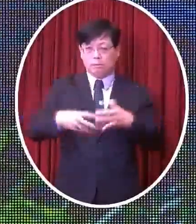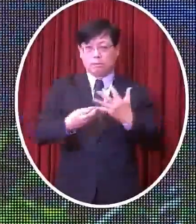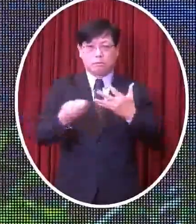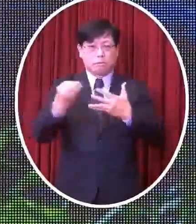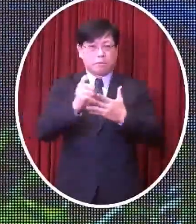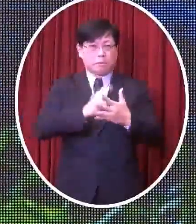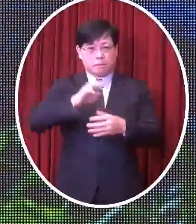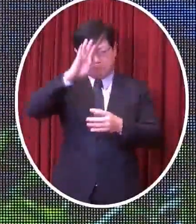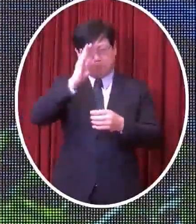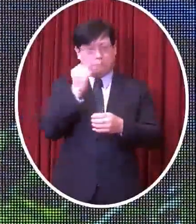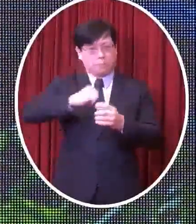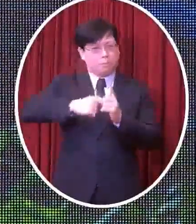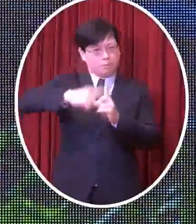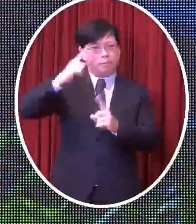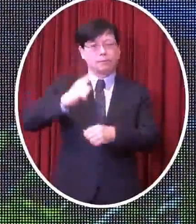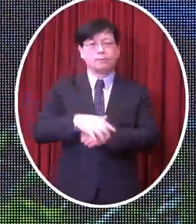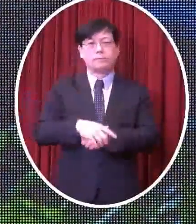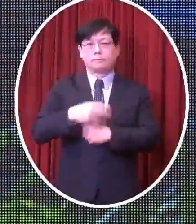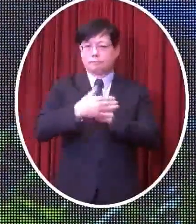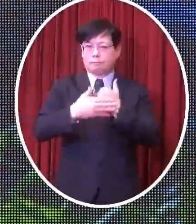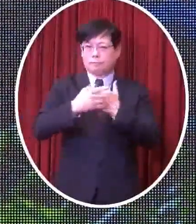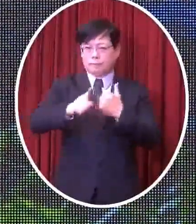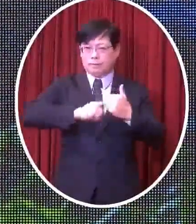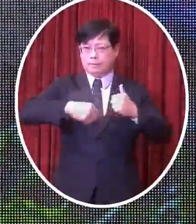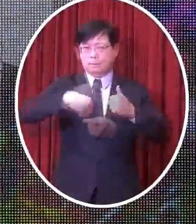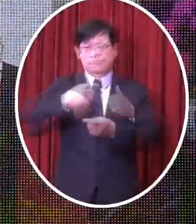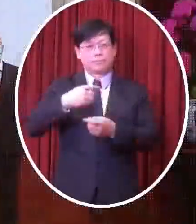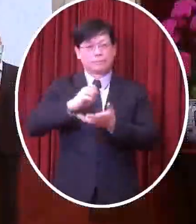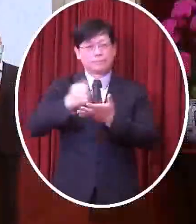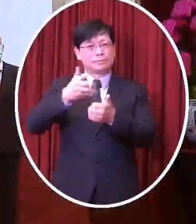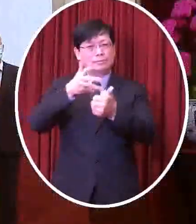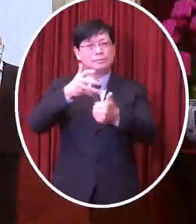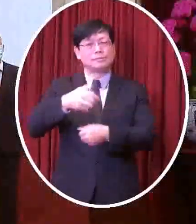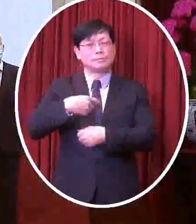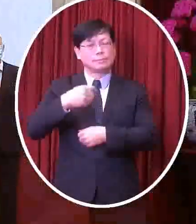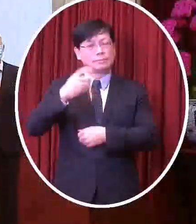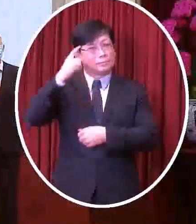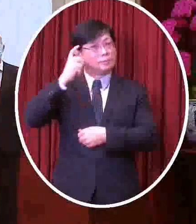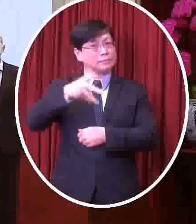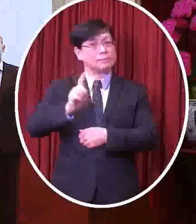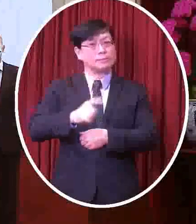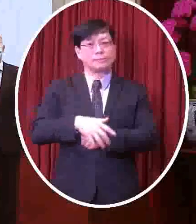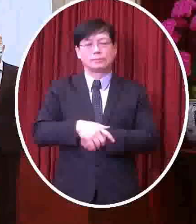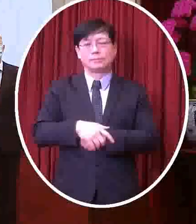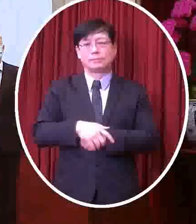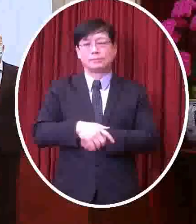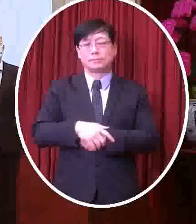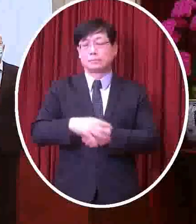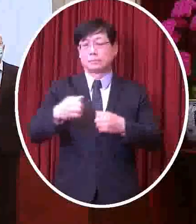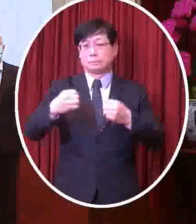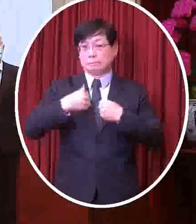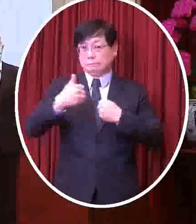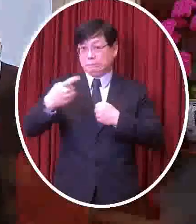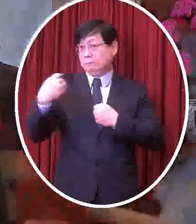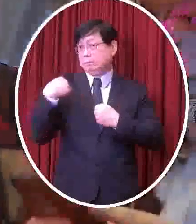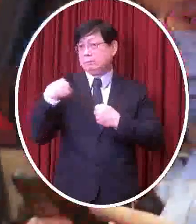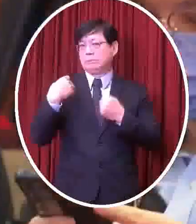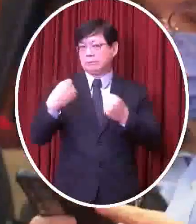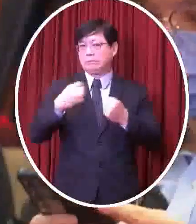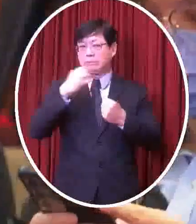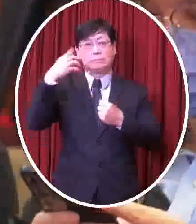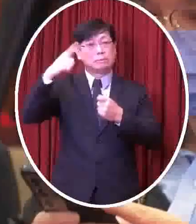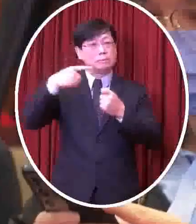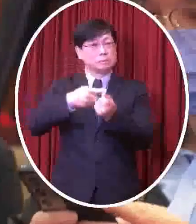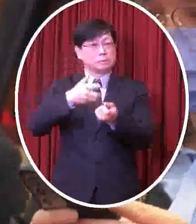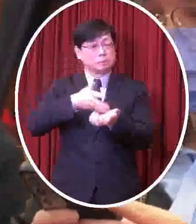体的免疫保护力，守护彼此的健康。 想跟总统请教，是习近平在昨天的这个新年特